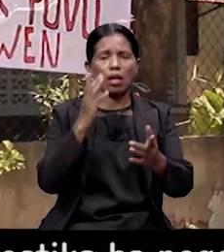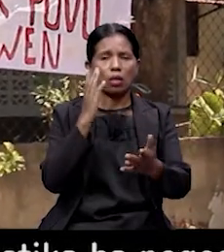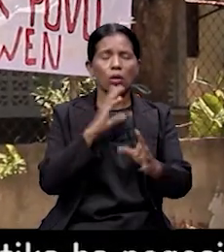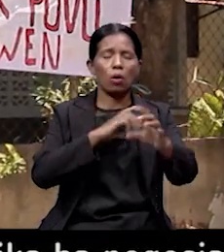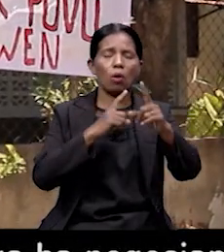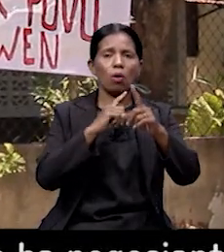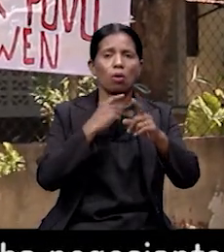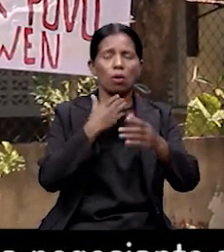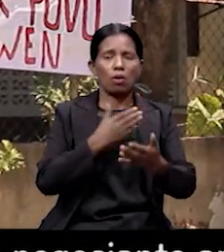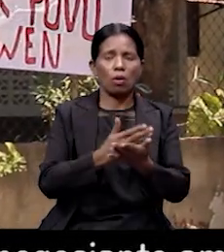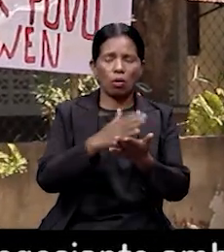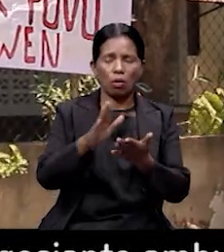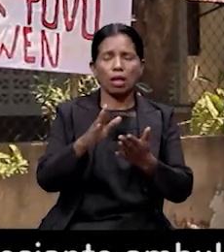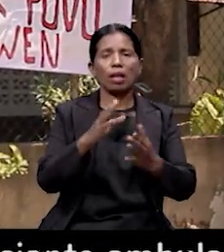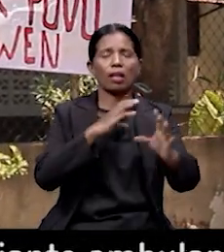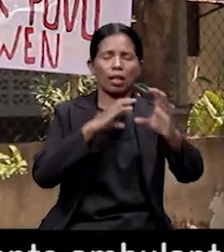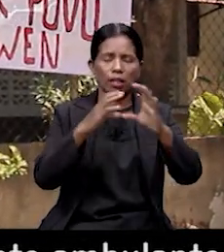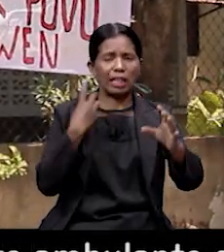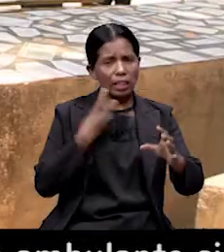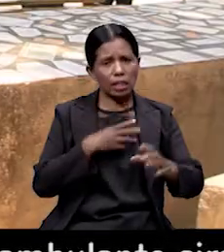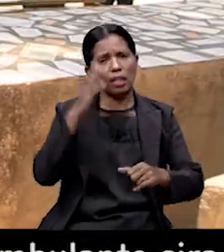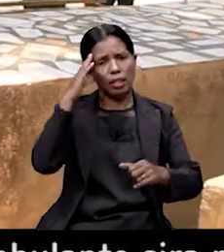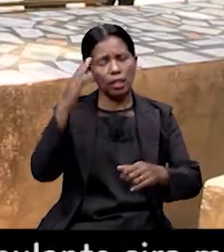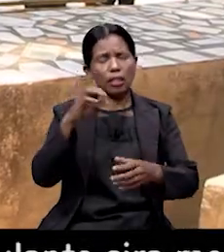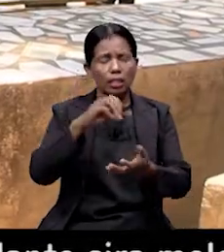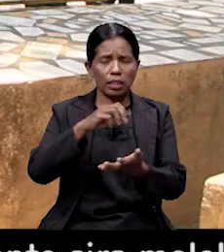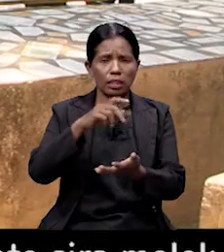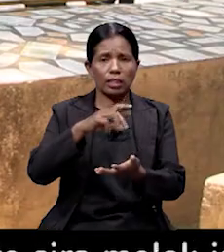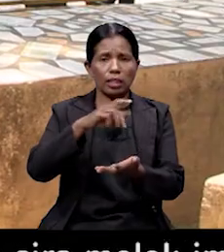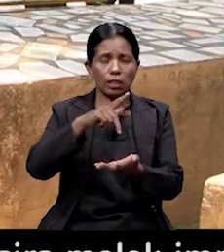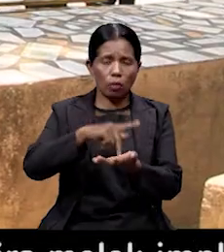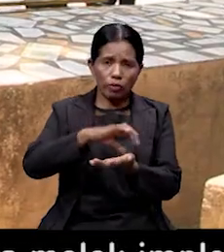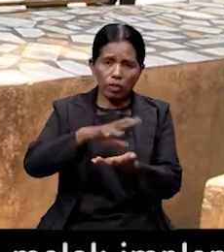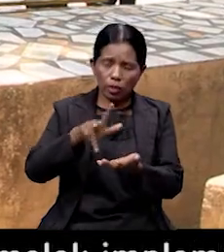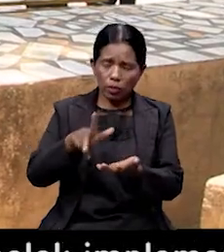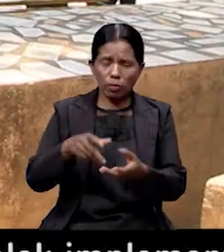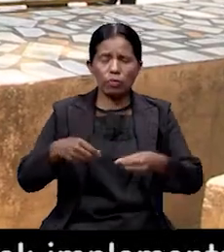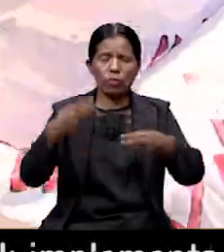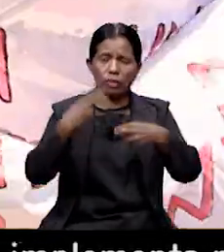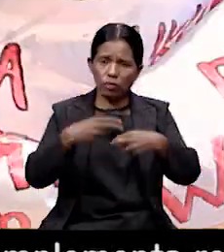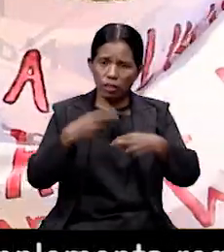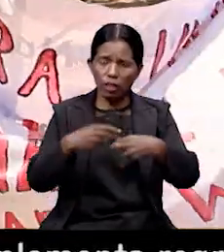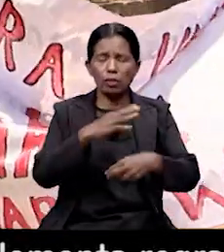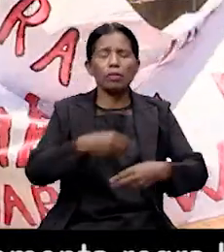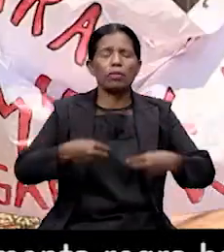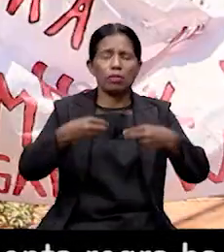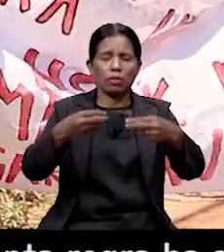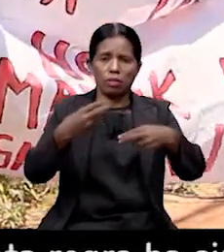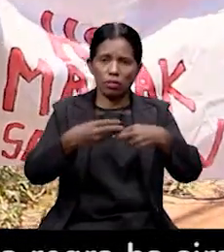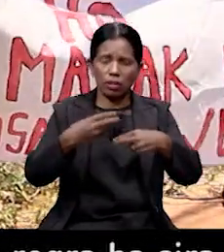Itu tu hatenya ya situasi pandemi COVID-19, ya impasse politik kita, lori degradasi ekonomi nabe